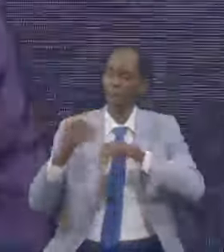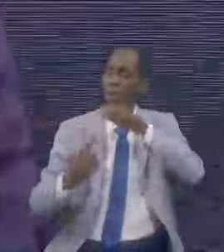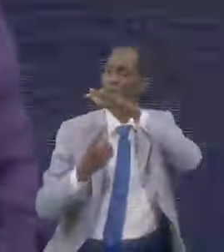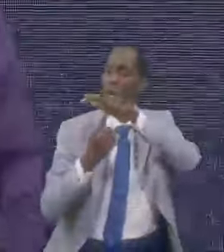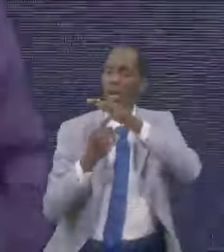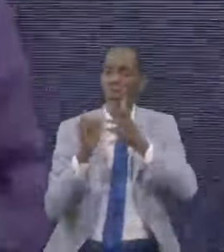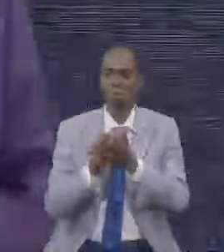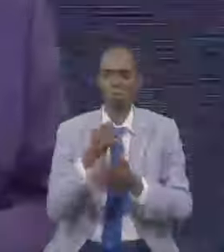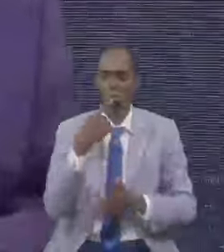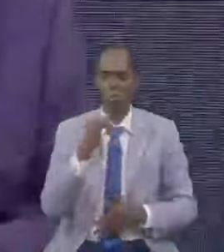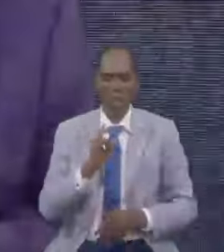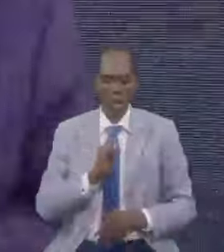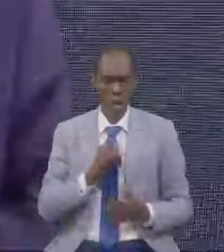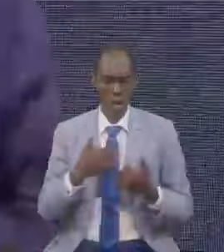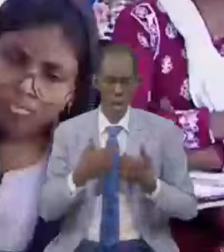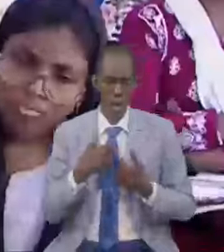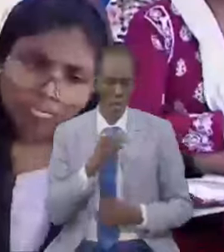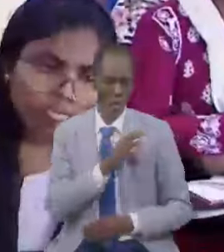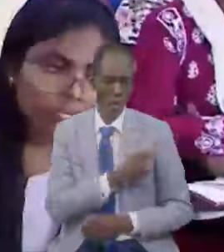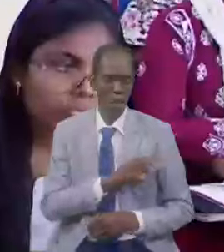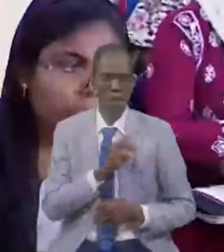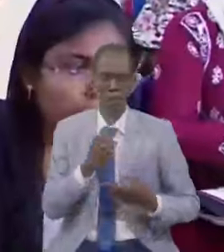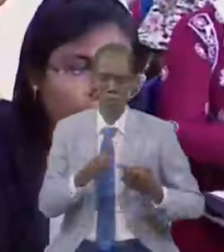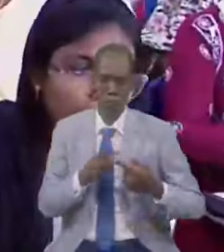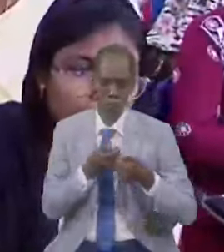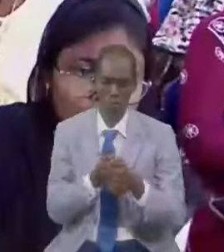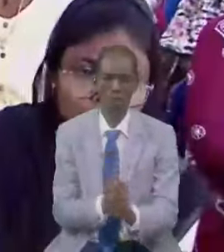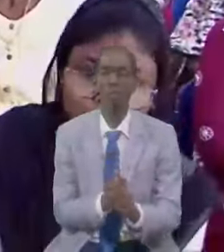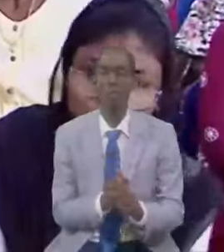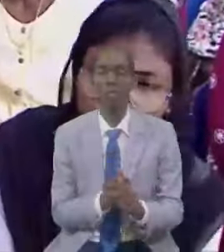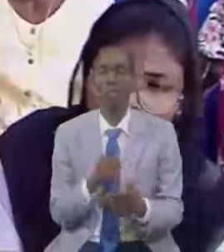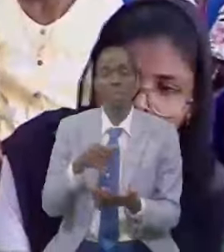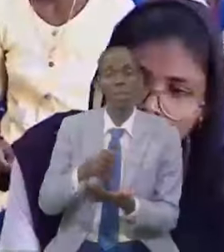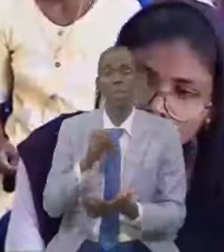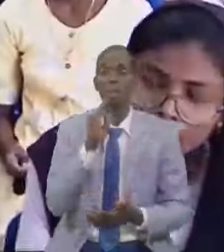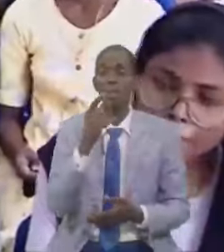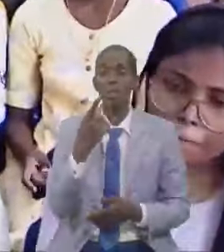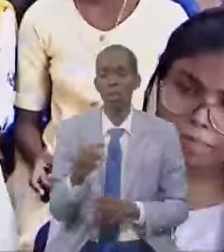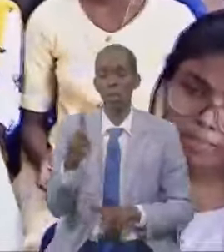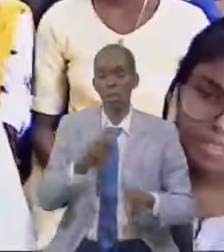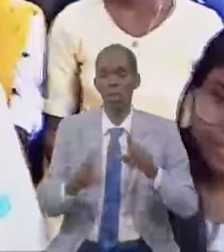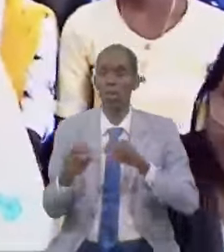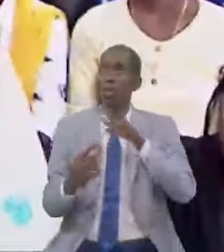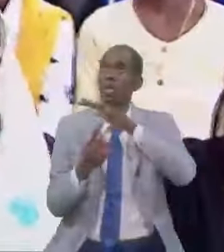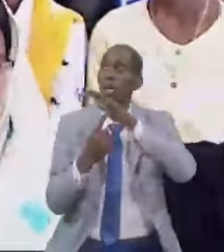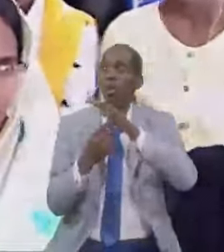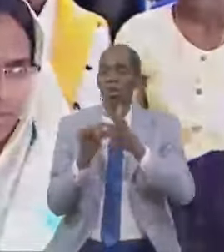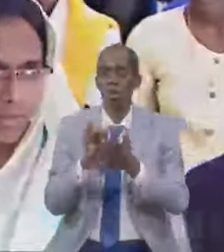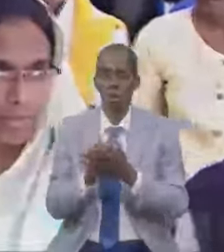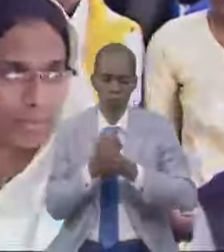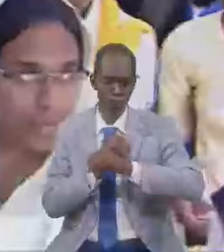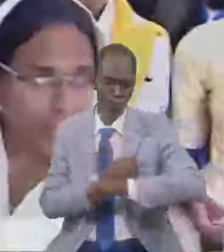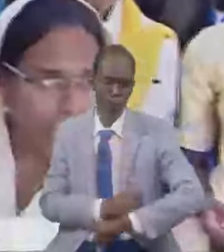to protect. నేను భద్రం చేసుకోవాల్సిన గుణశీలం ఉంది. It's the hero that protects their conscience. తన యొక్క